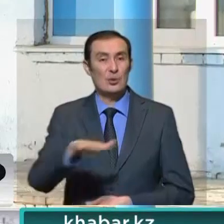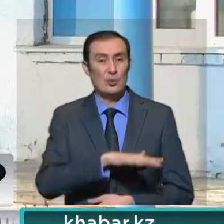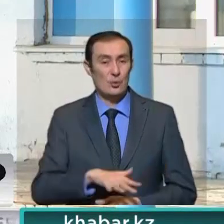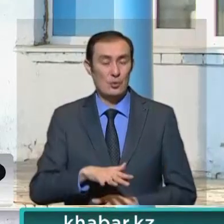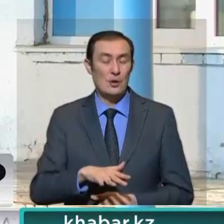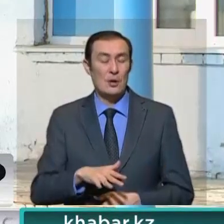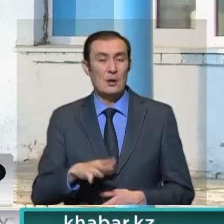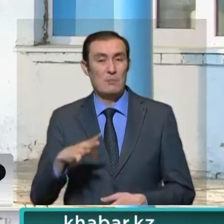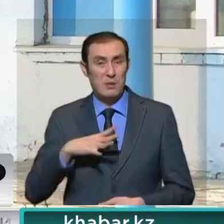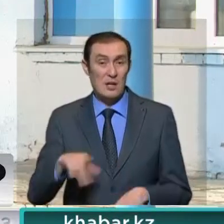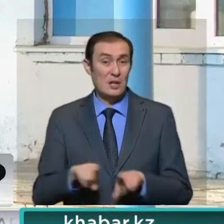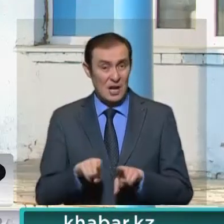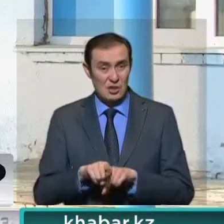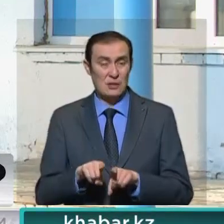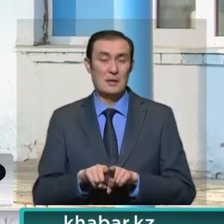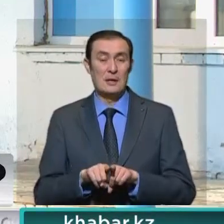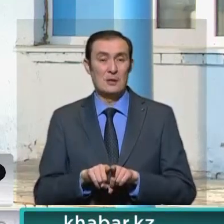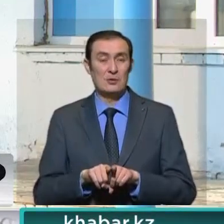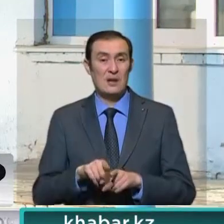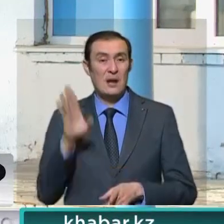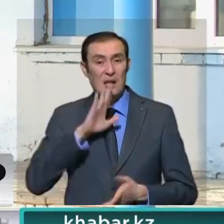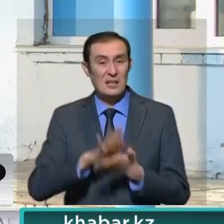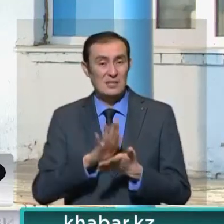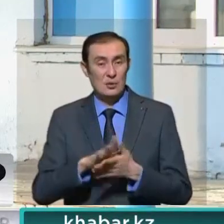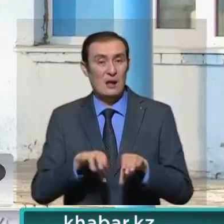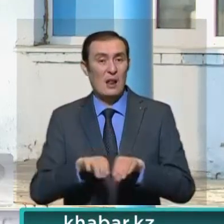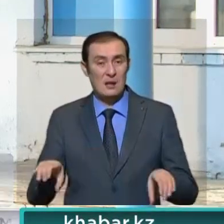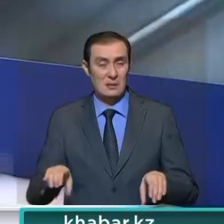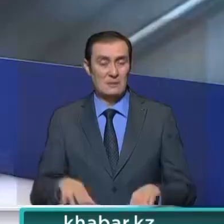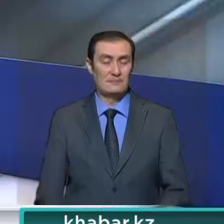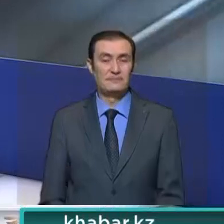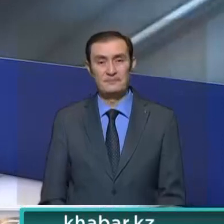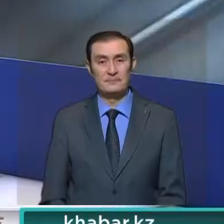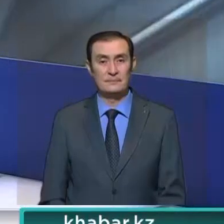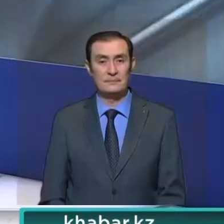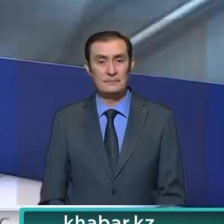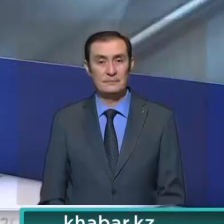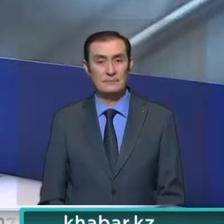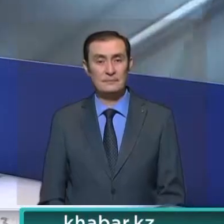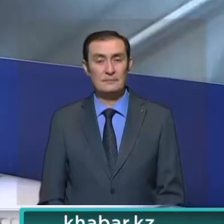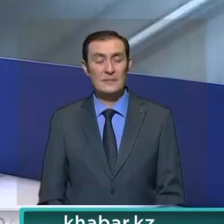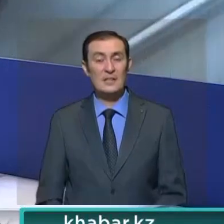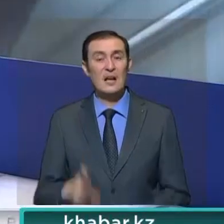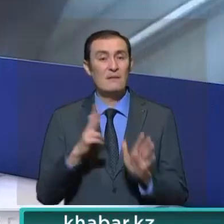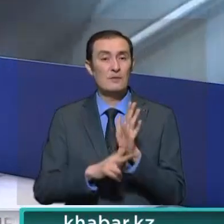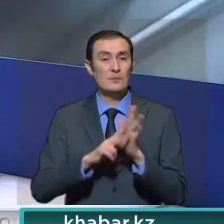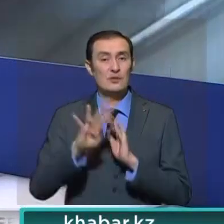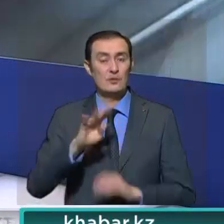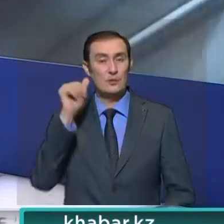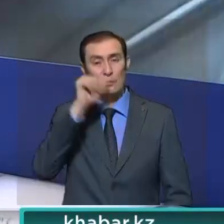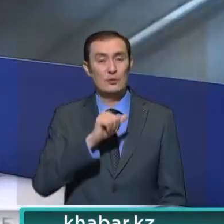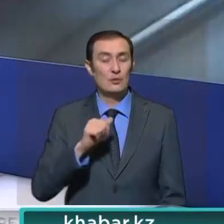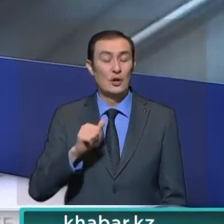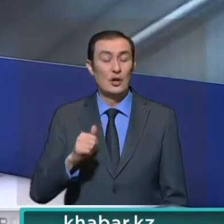то есть опять же канализационный коллектор на 84 году